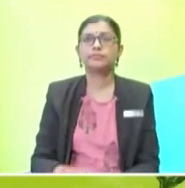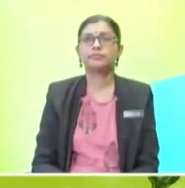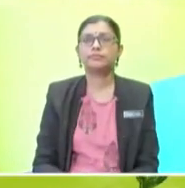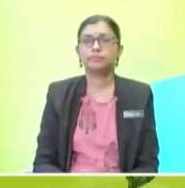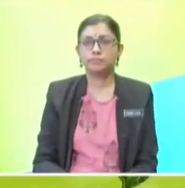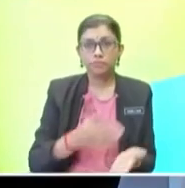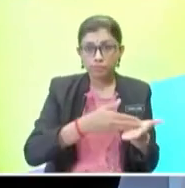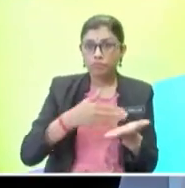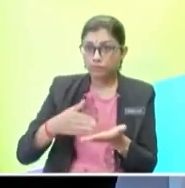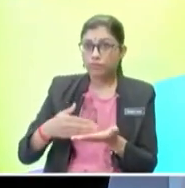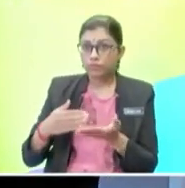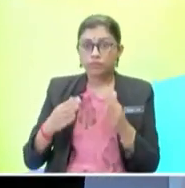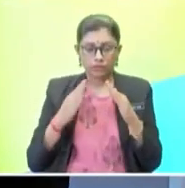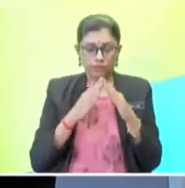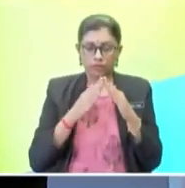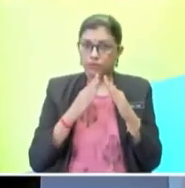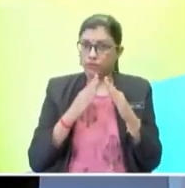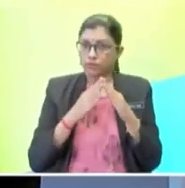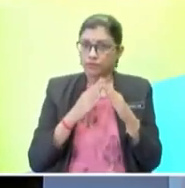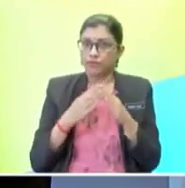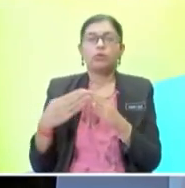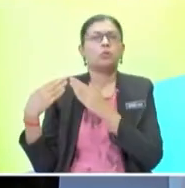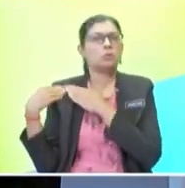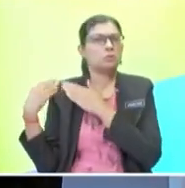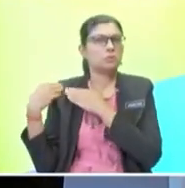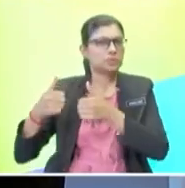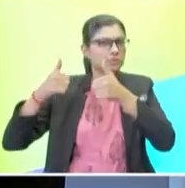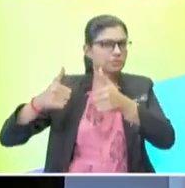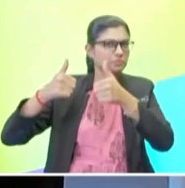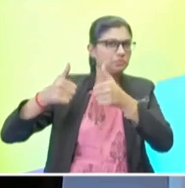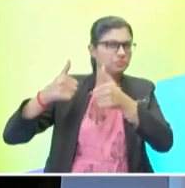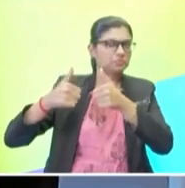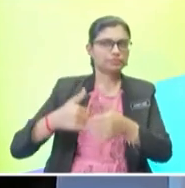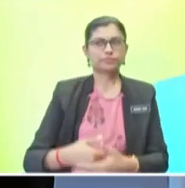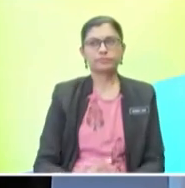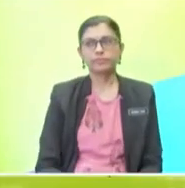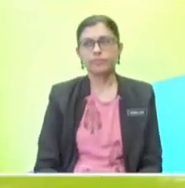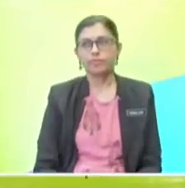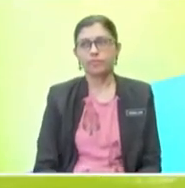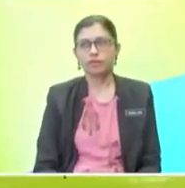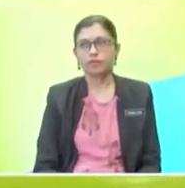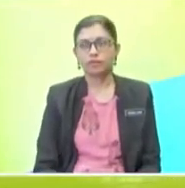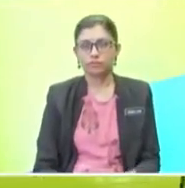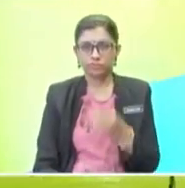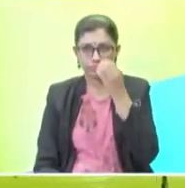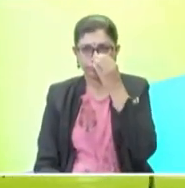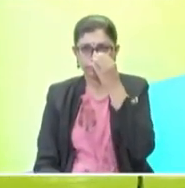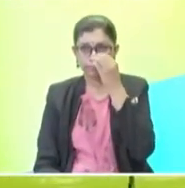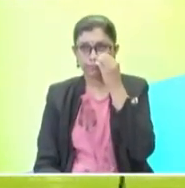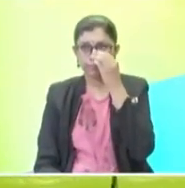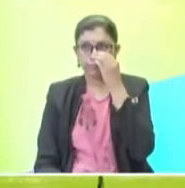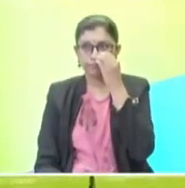Membantu ibu menyapu lantai di rumah. Anak yang bertanggungjawab. Terbaik, tepuk tangan untuk Fatimah Lakshmi. Okay. Seterusnya,